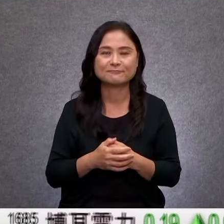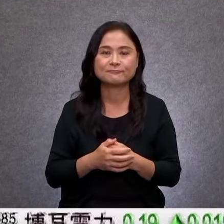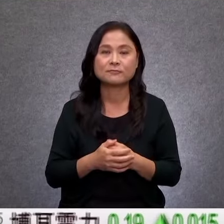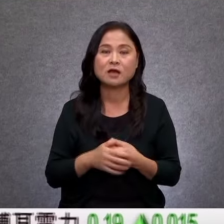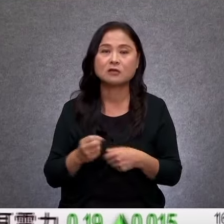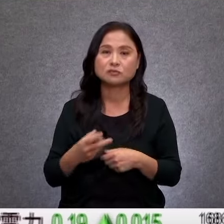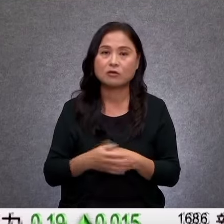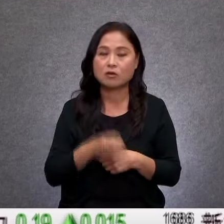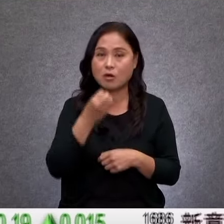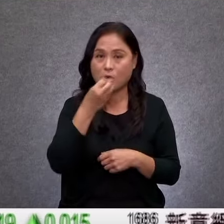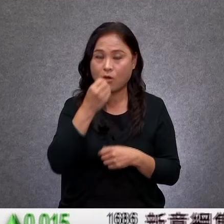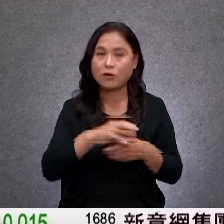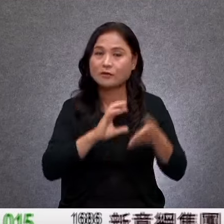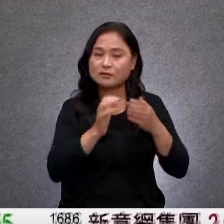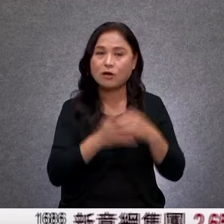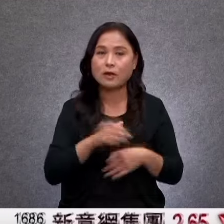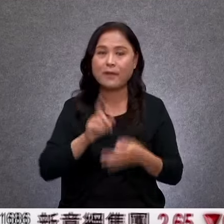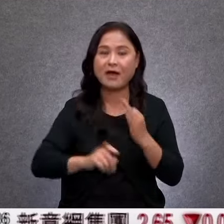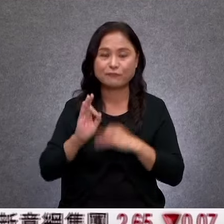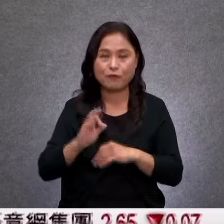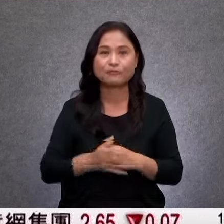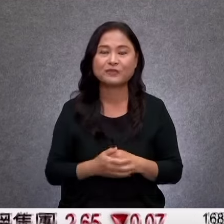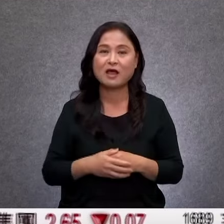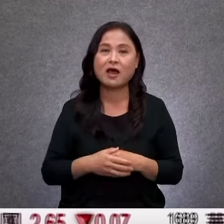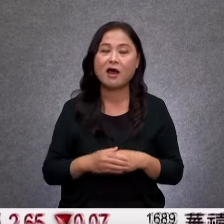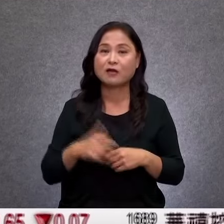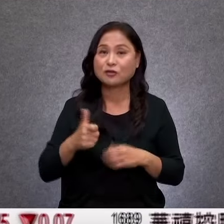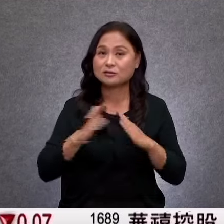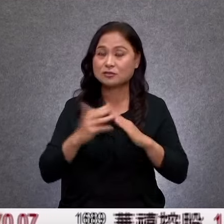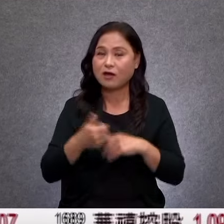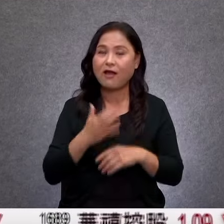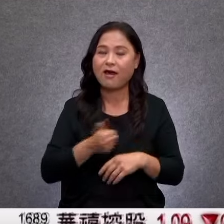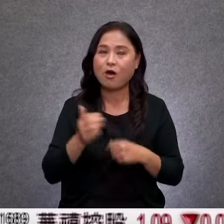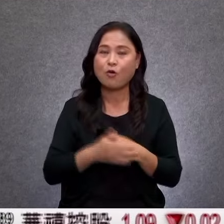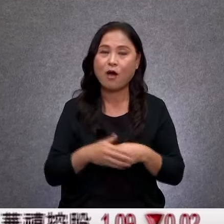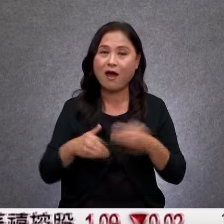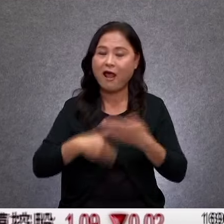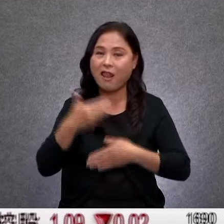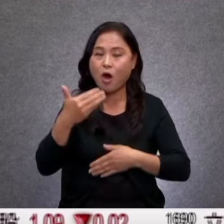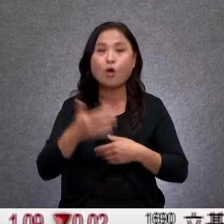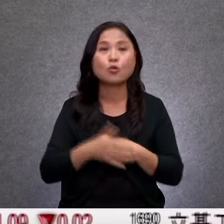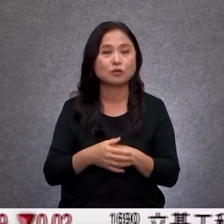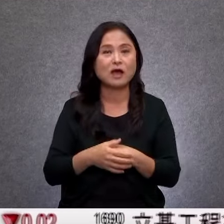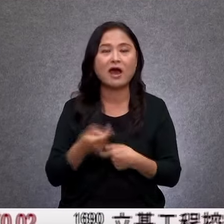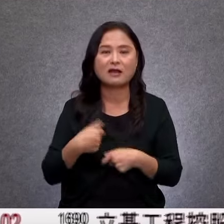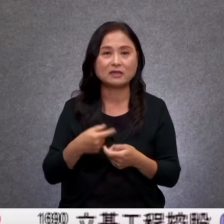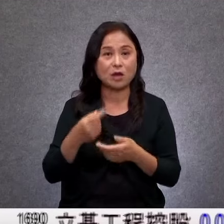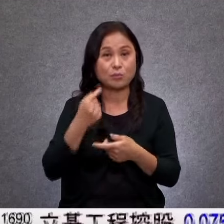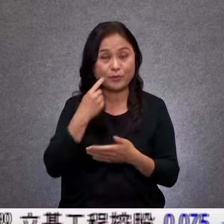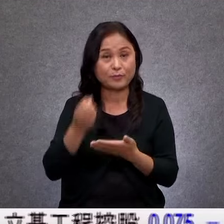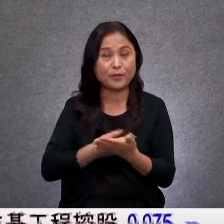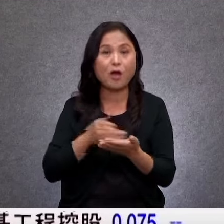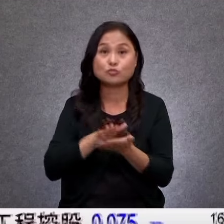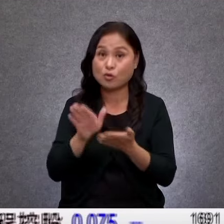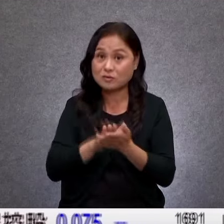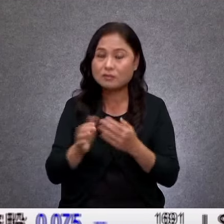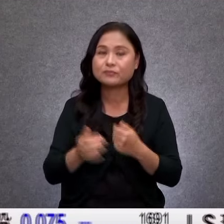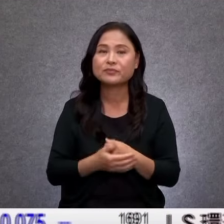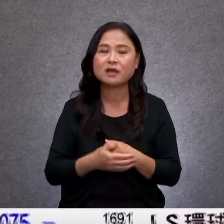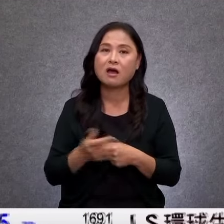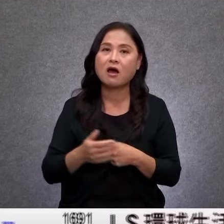埋去考慮嘅。 好，咁跟住有香港電台嘅方嘉莉。 司長你好啊， 係你好啊。 樓市方面咧，你就做咗